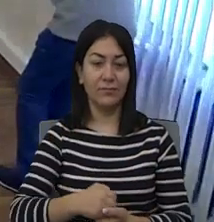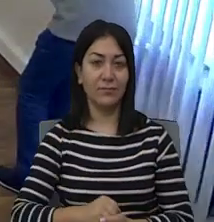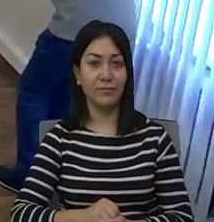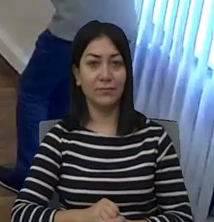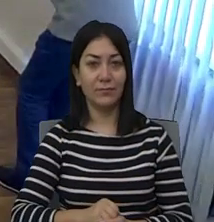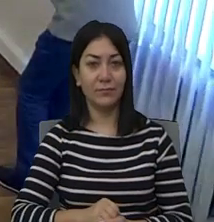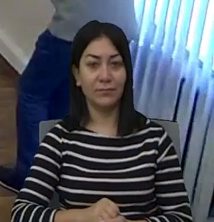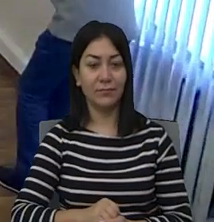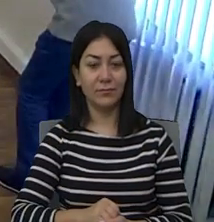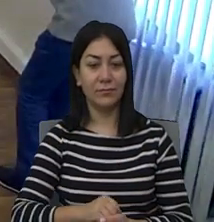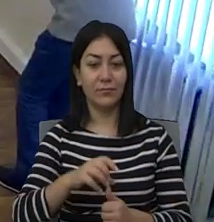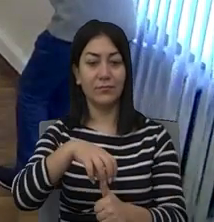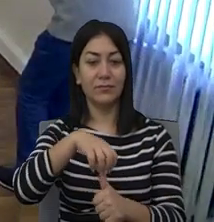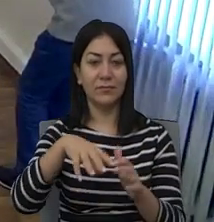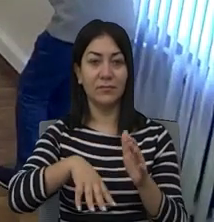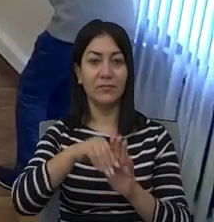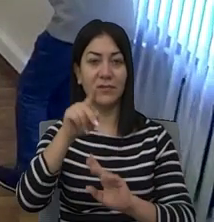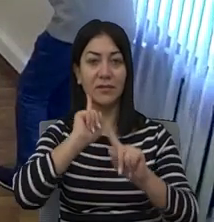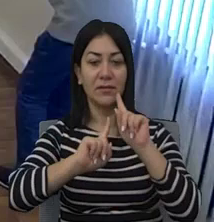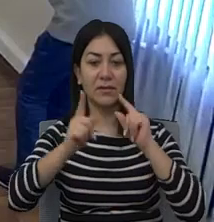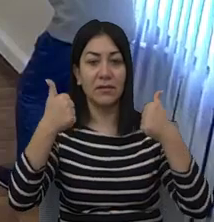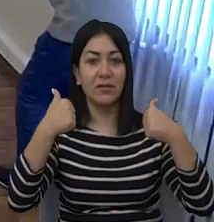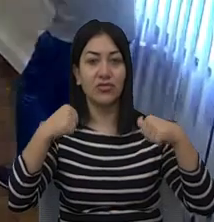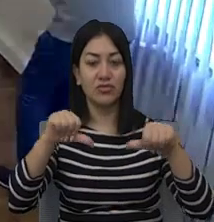Միացյալ Թագավորության դեսպանին, կենտրոնական հանձնաժողովի